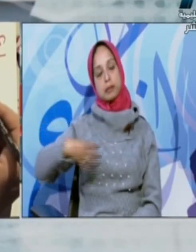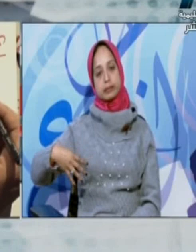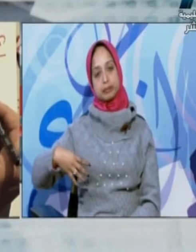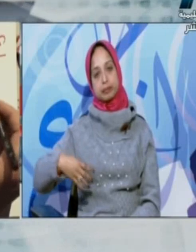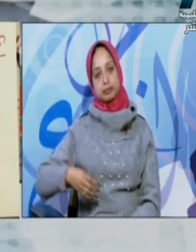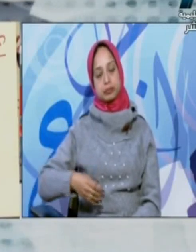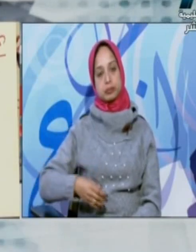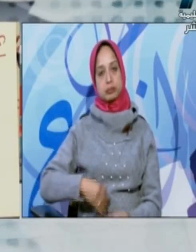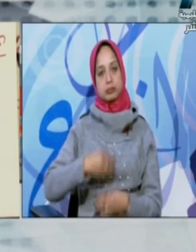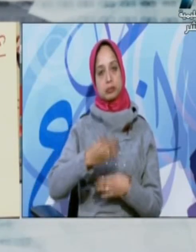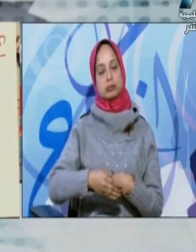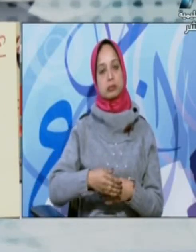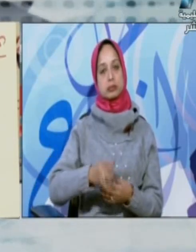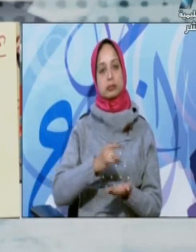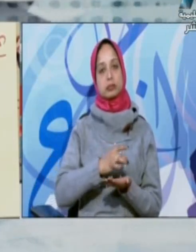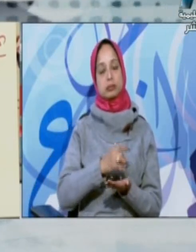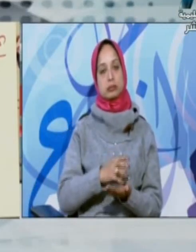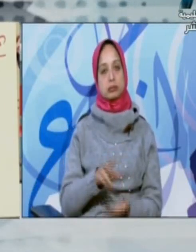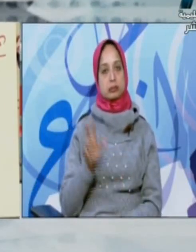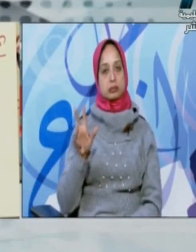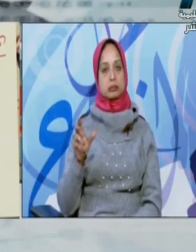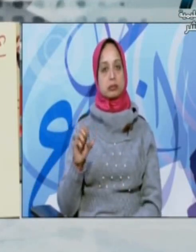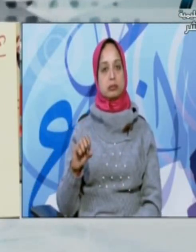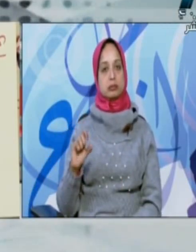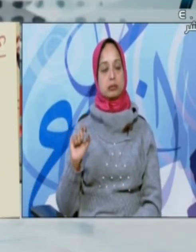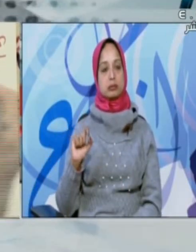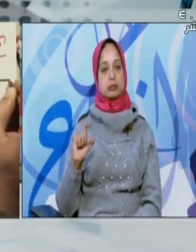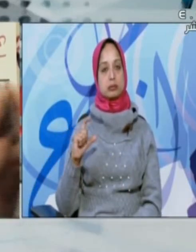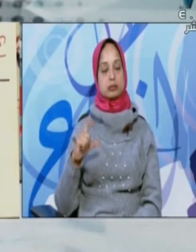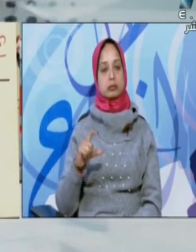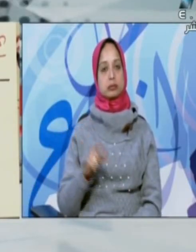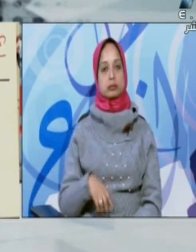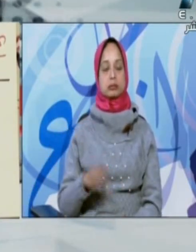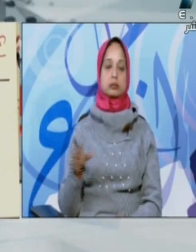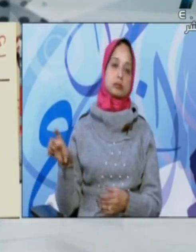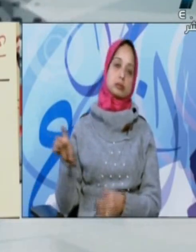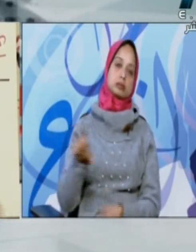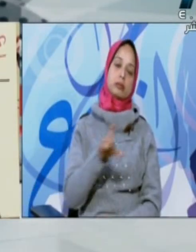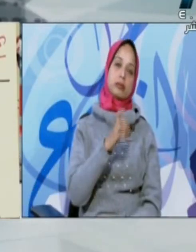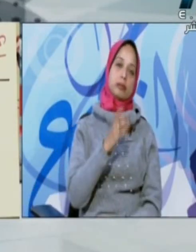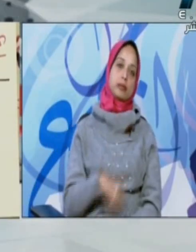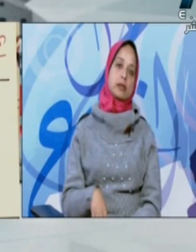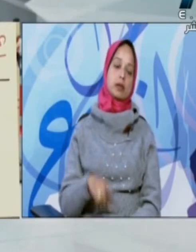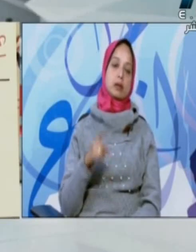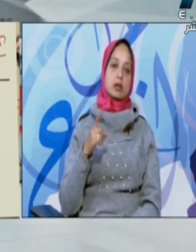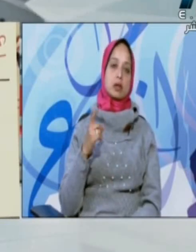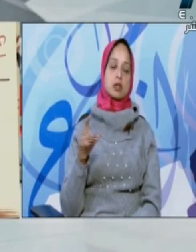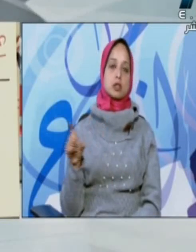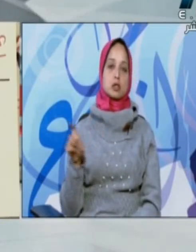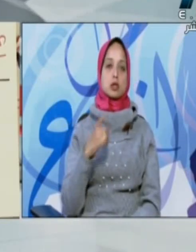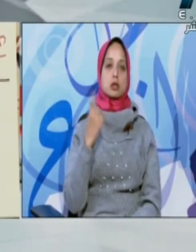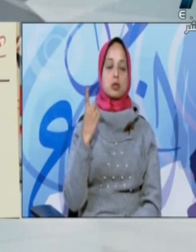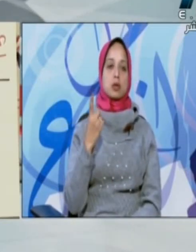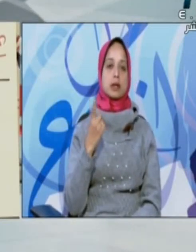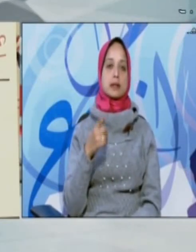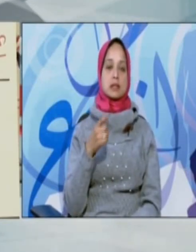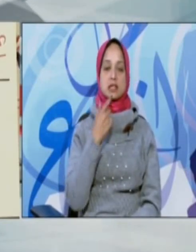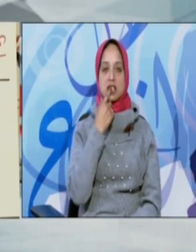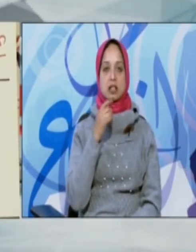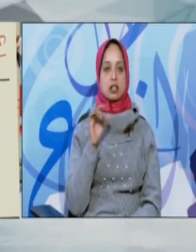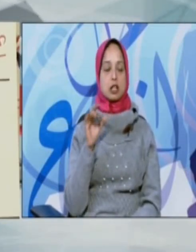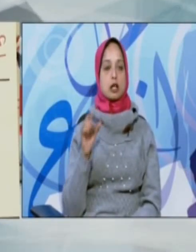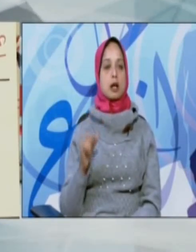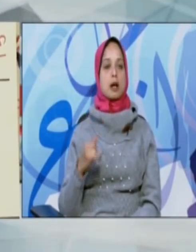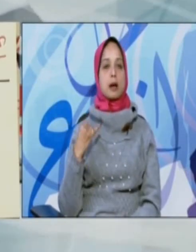إقالة الوفد لحد أول 50 يناير 50. ايه اللي حصل في المفاوضات دي؟ لما انا عندي